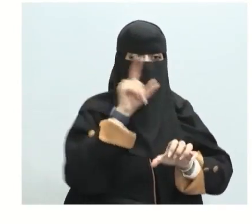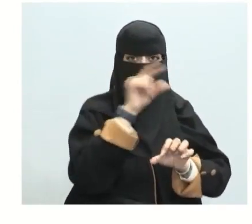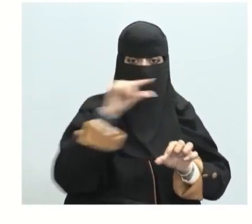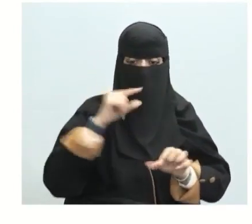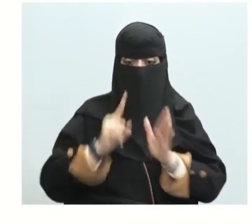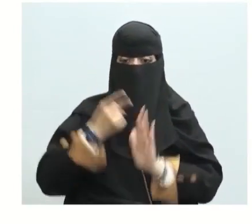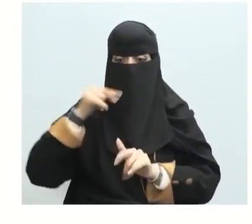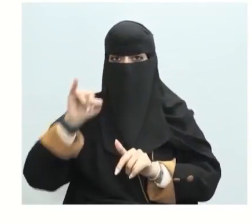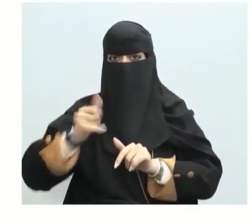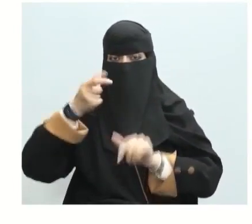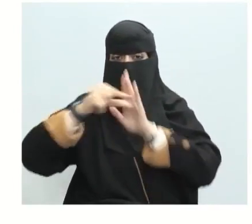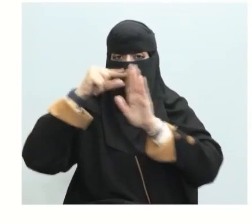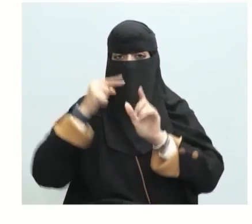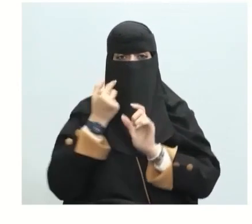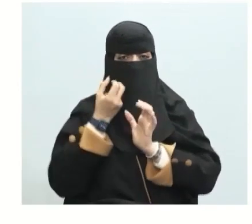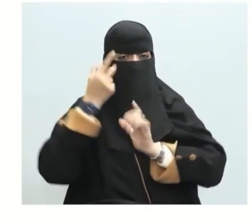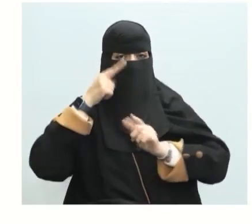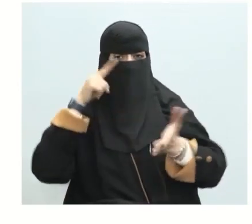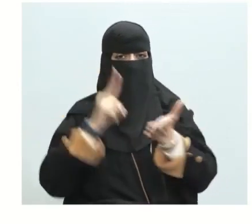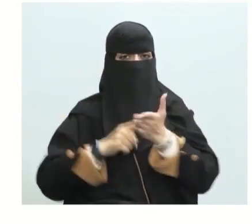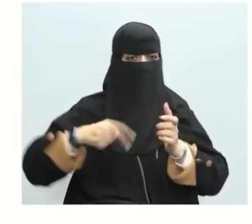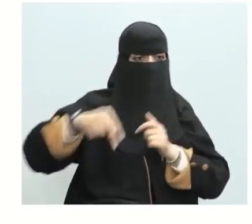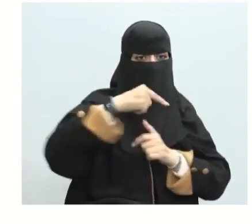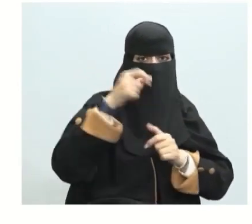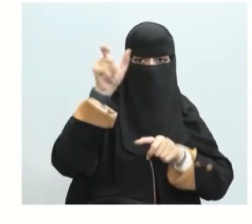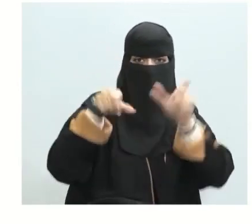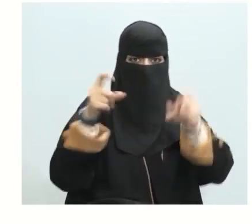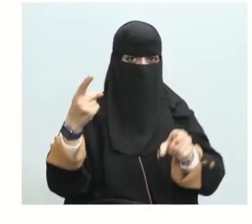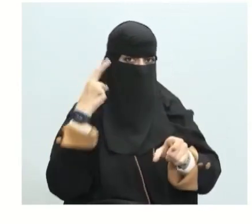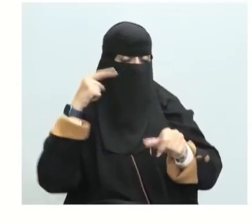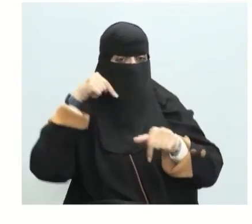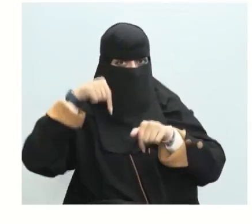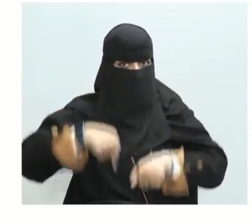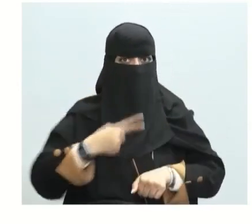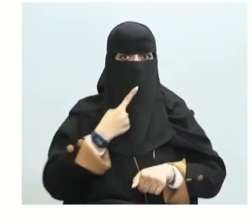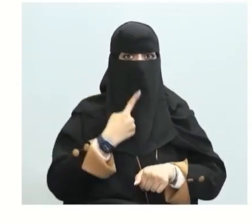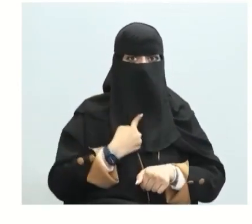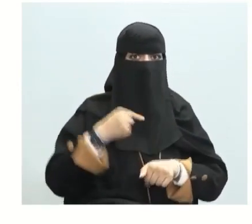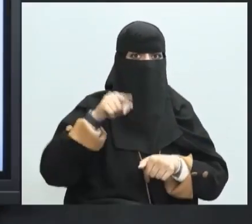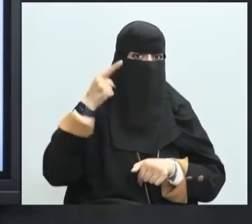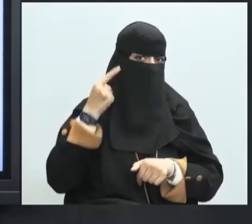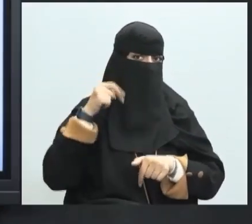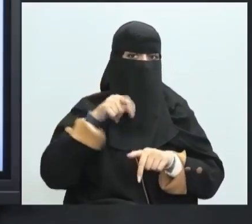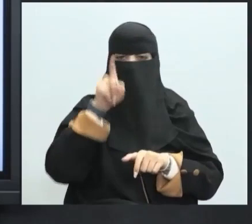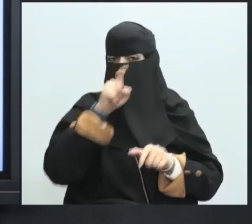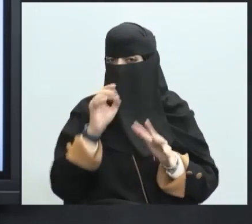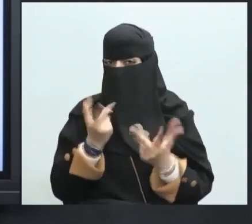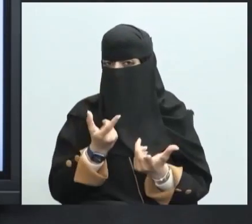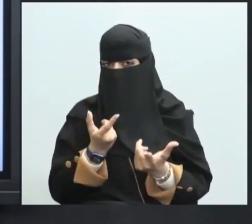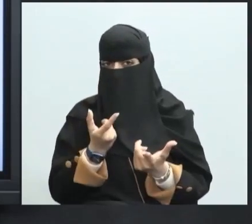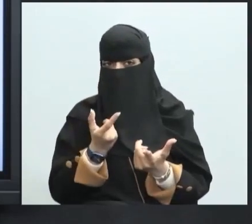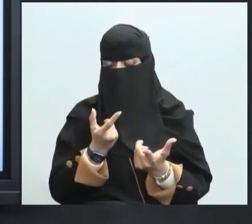ما الموضوع الذي اعتقد ان المستمعين بحاجه ماسه اليه الان ما الموضوع الذي اعتقد ان